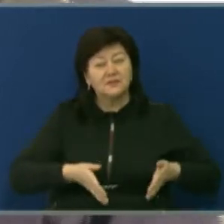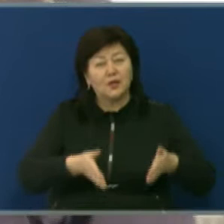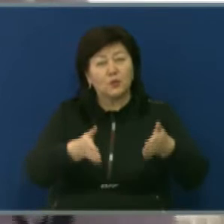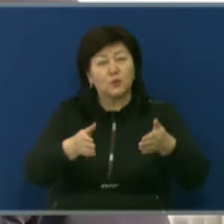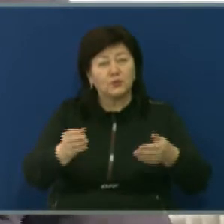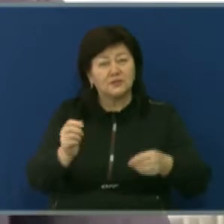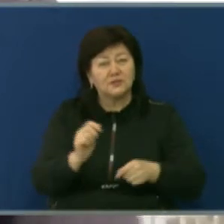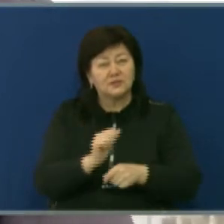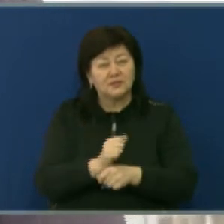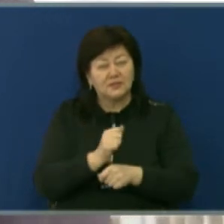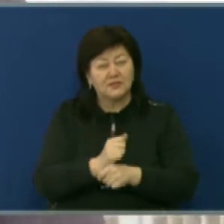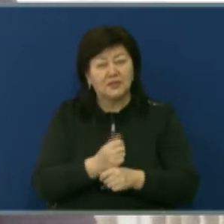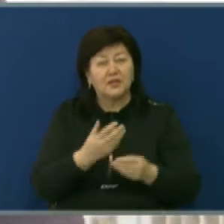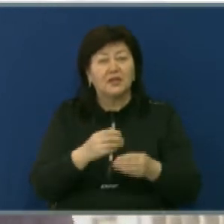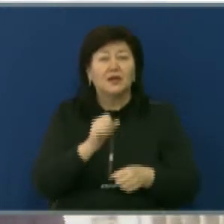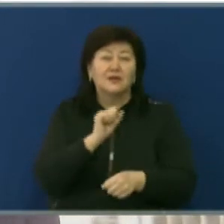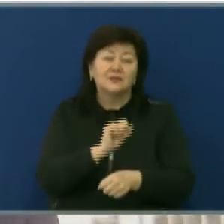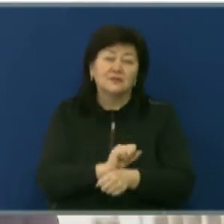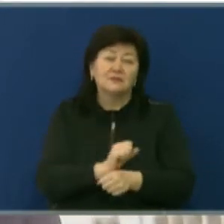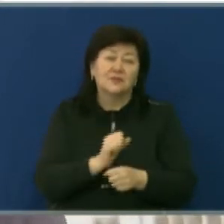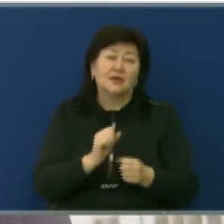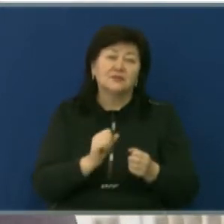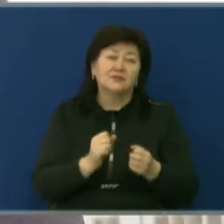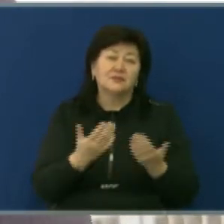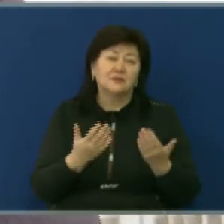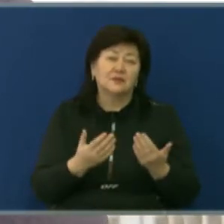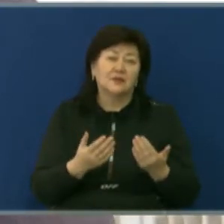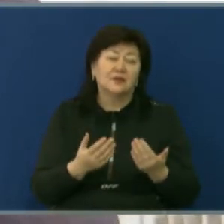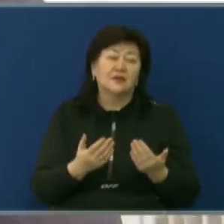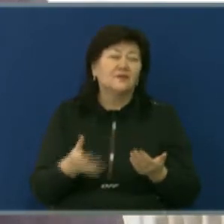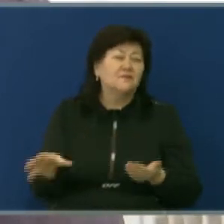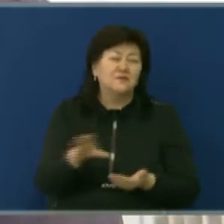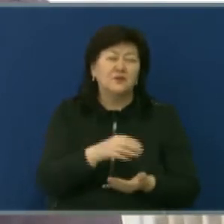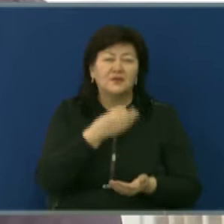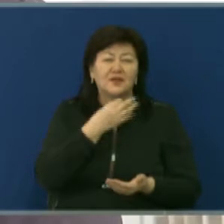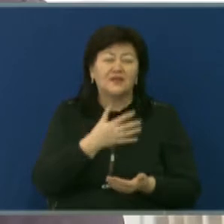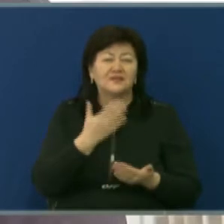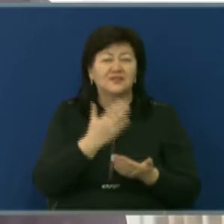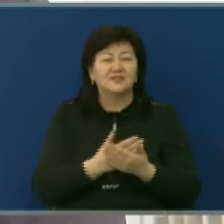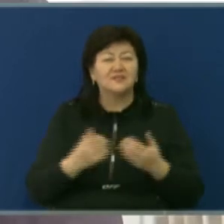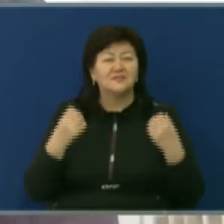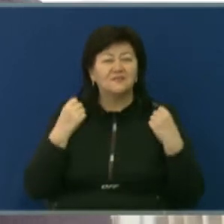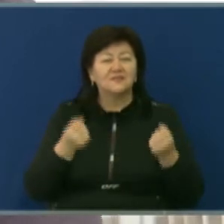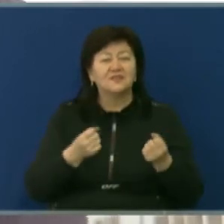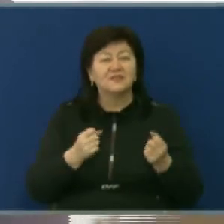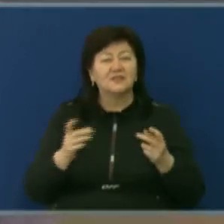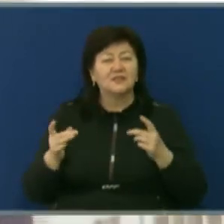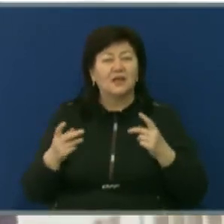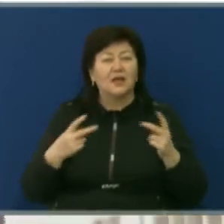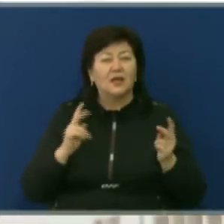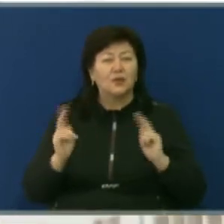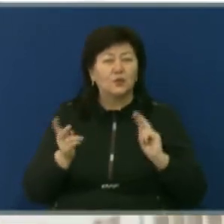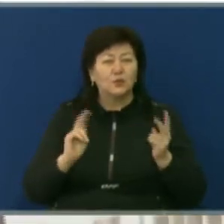Вот видите, дороги сделали, установили остановочные павильоны. Нам все нравится. У нас здесь рядом есть фитнес-клуб, строятся новые дома,